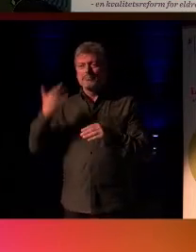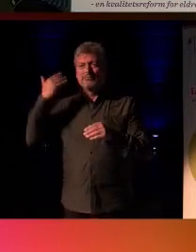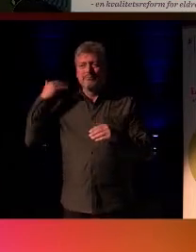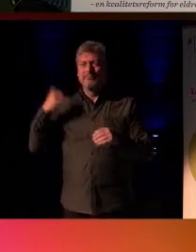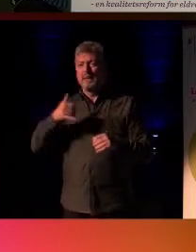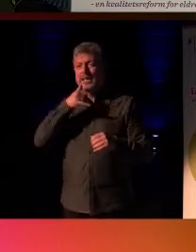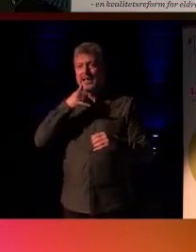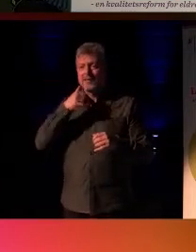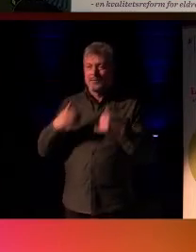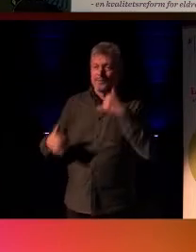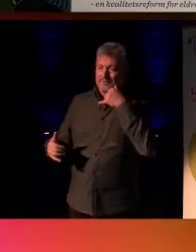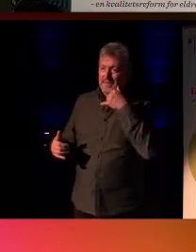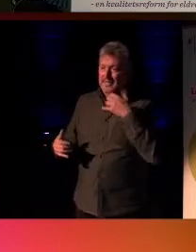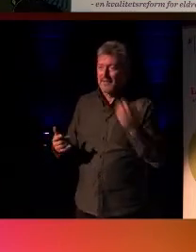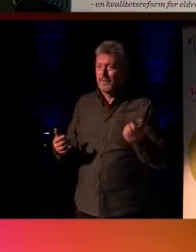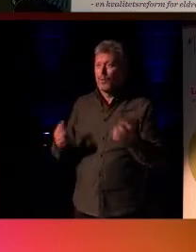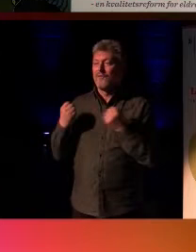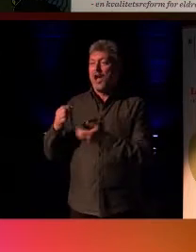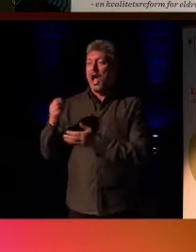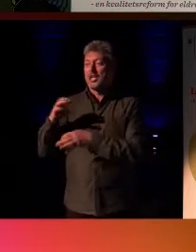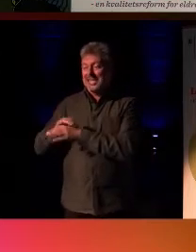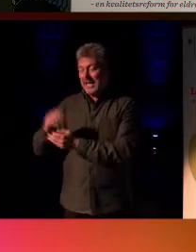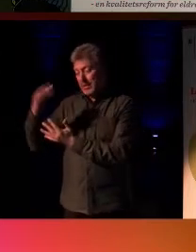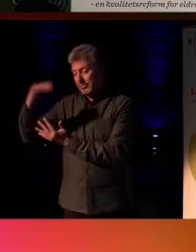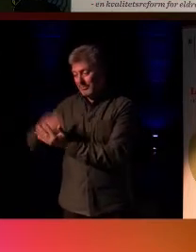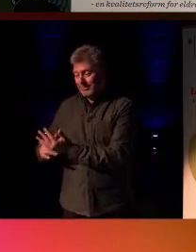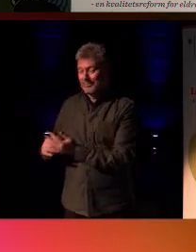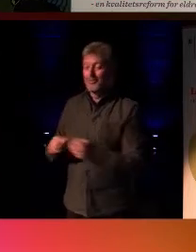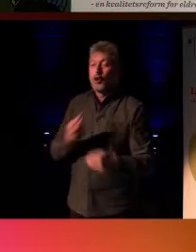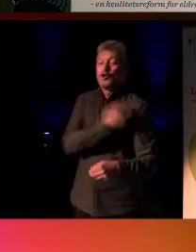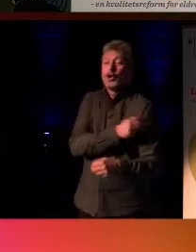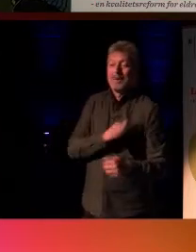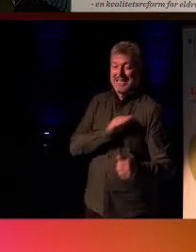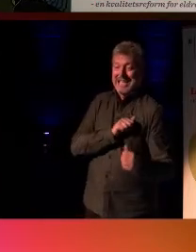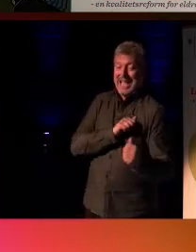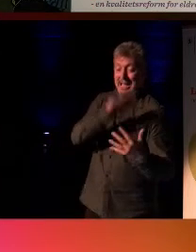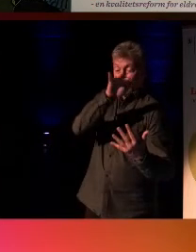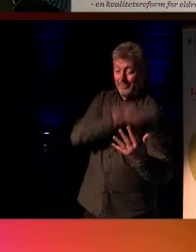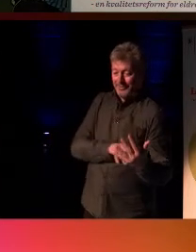telefonsamtalen. Fastlegen skrev ned sin versjon, og sykepleieren skrev ned sin versjon.